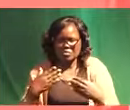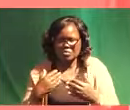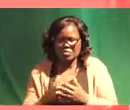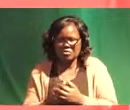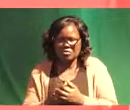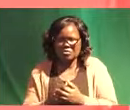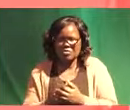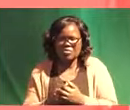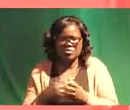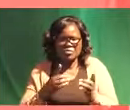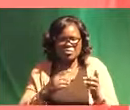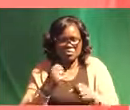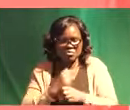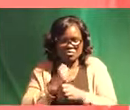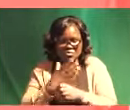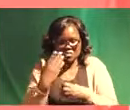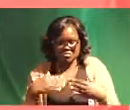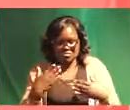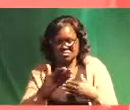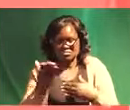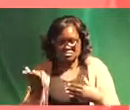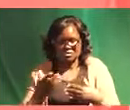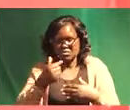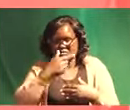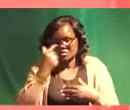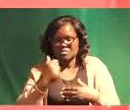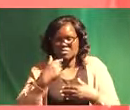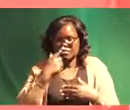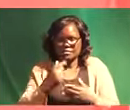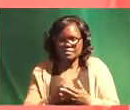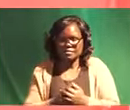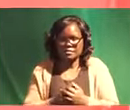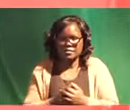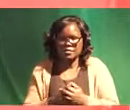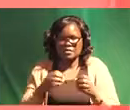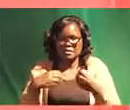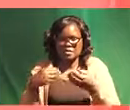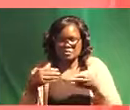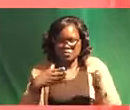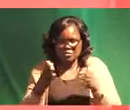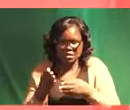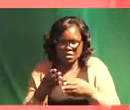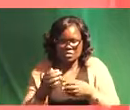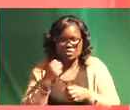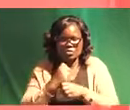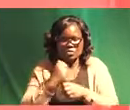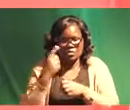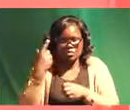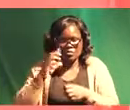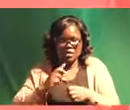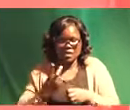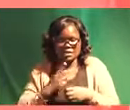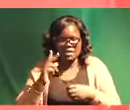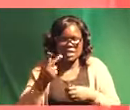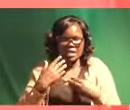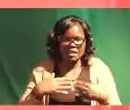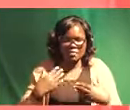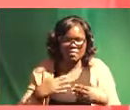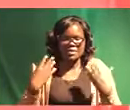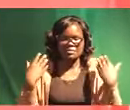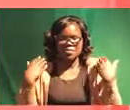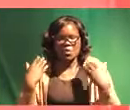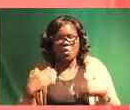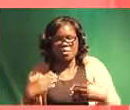na wao tukiwa raia. Sababu tumesema wewe upewe nafasi utufanyie kazi tukiwa wa Kenya na tukiwa wa